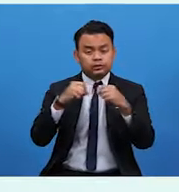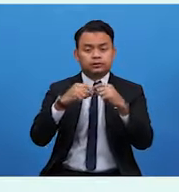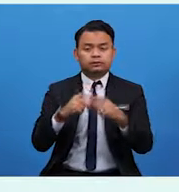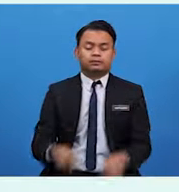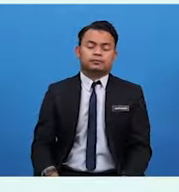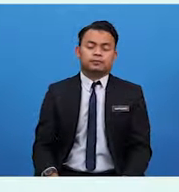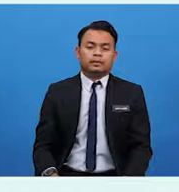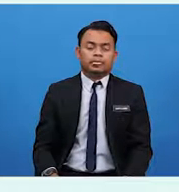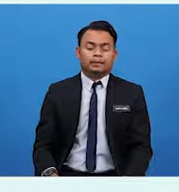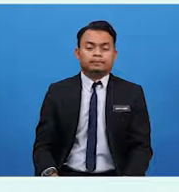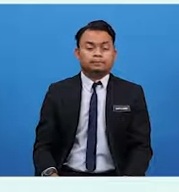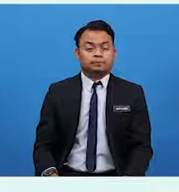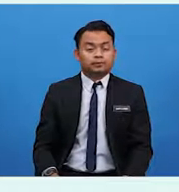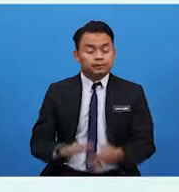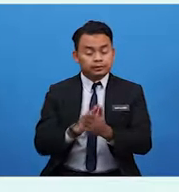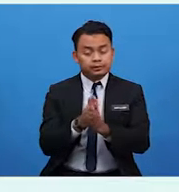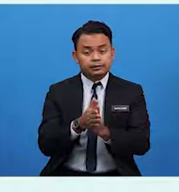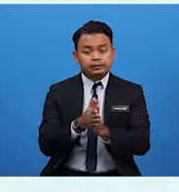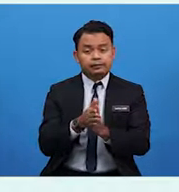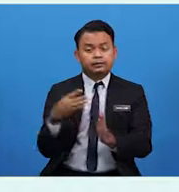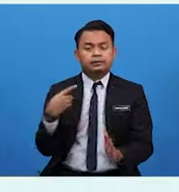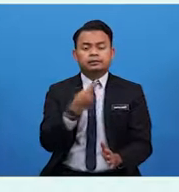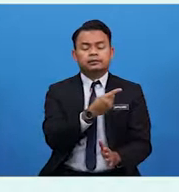dari menggunakan sistem elektrik.